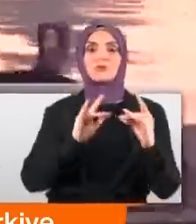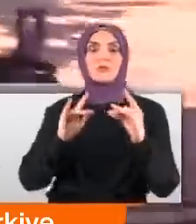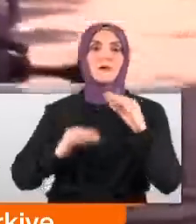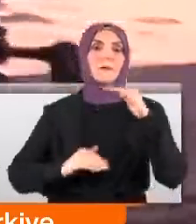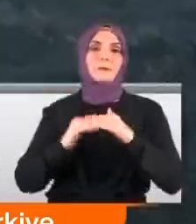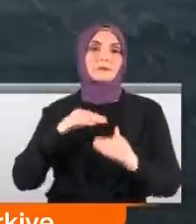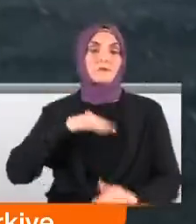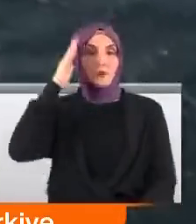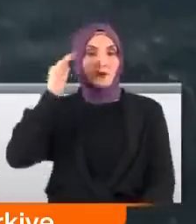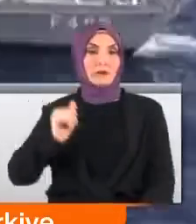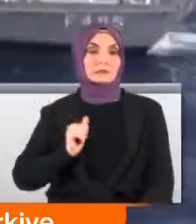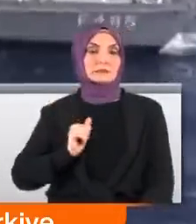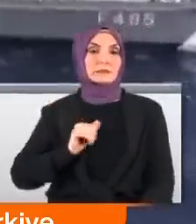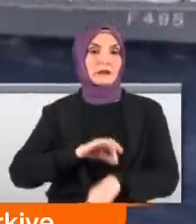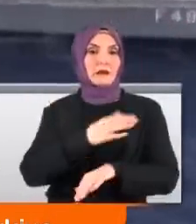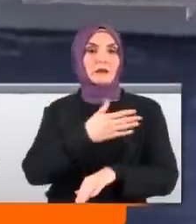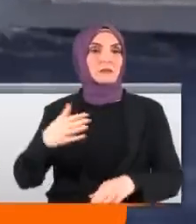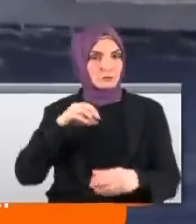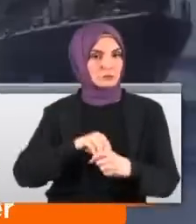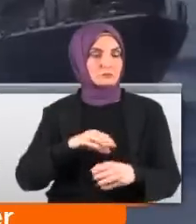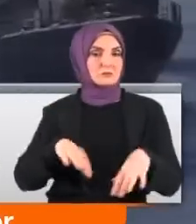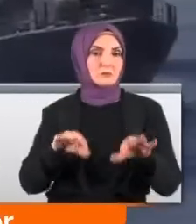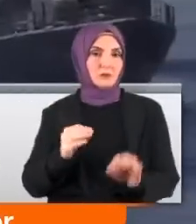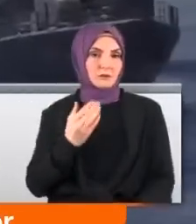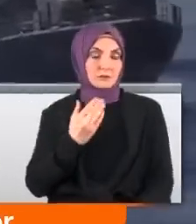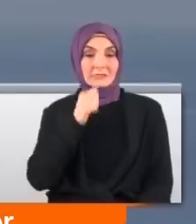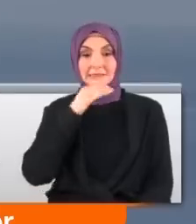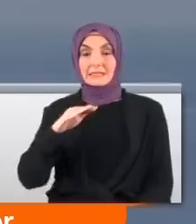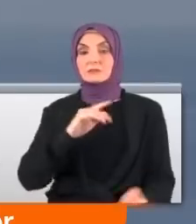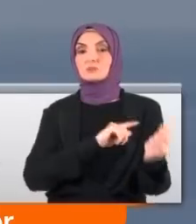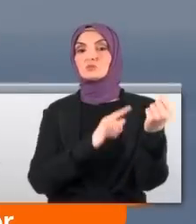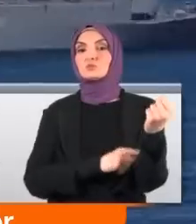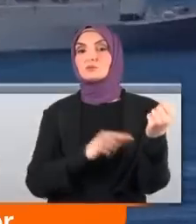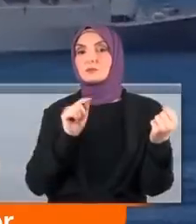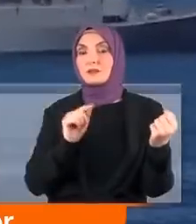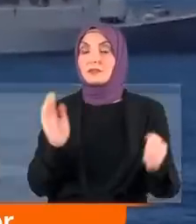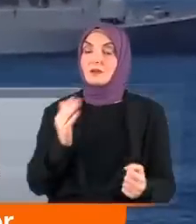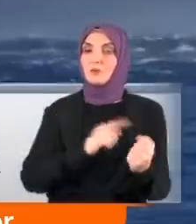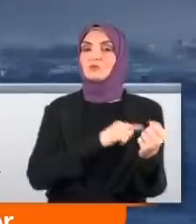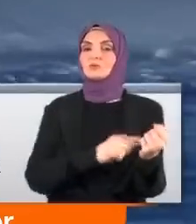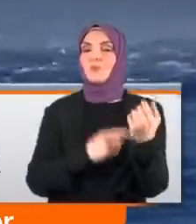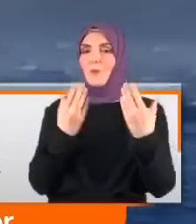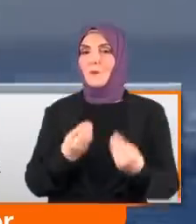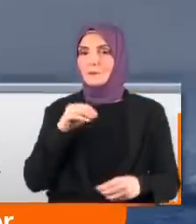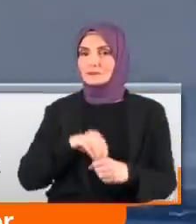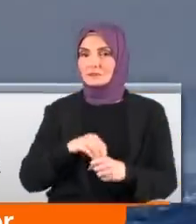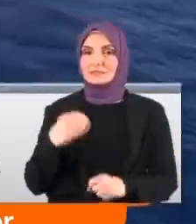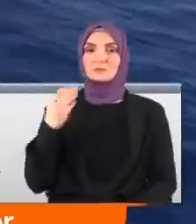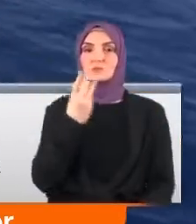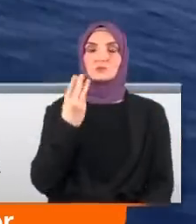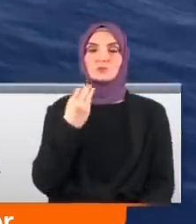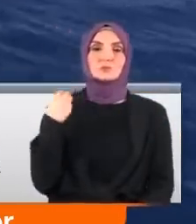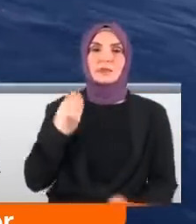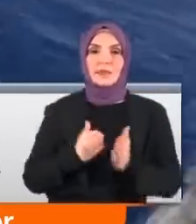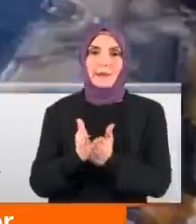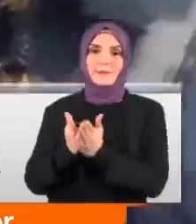hastanede hizmette olacak. Deniz kuvvetlerinin daha da güçlenmesi için 3 yeni fırkateyn içinde anlaşmalar